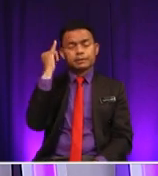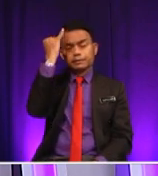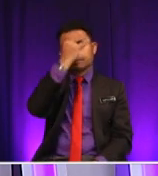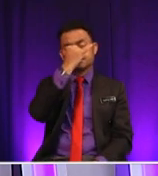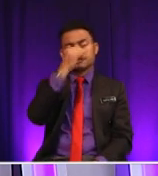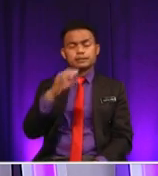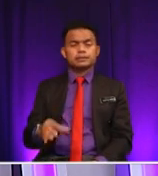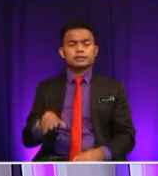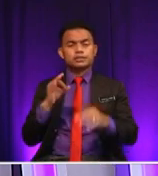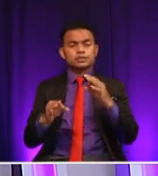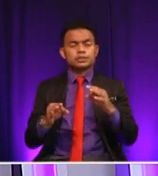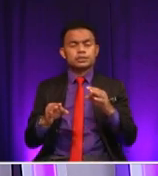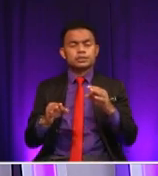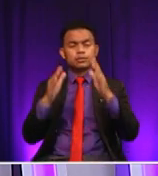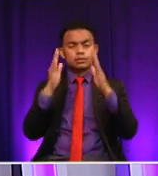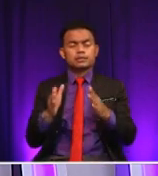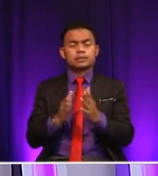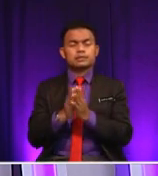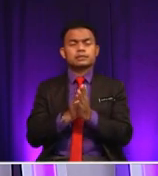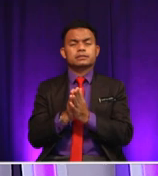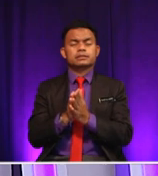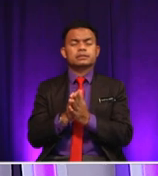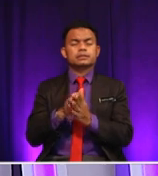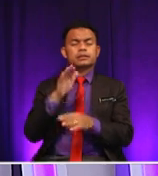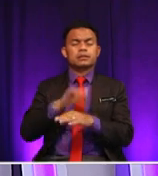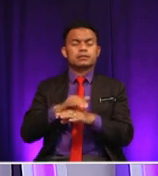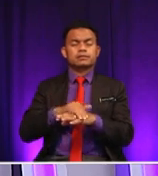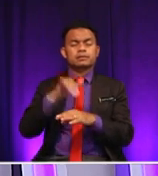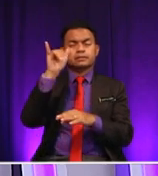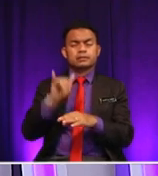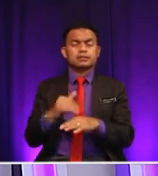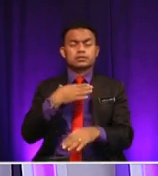dia akan disenangi dan disukai oleh orang lama seketika